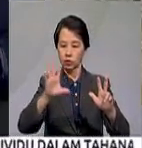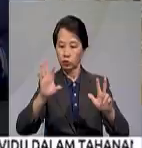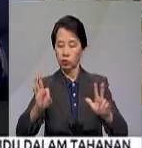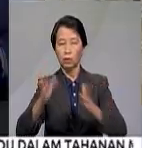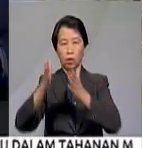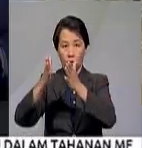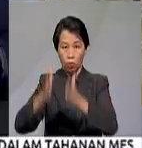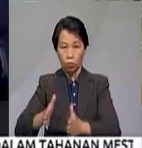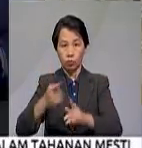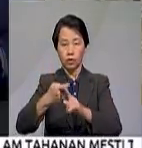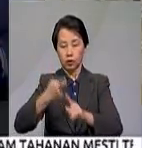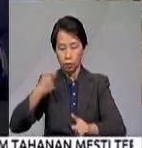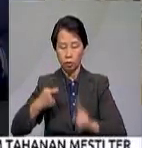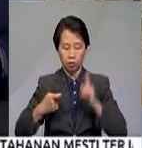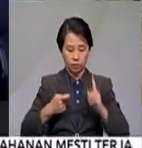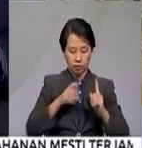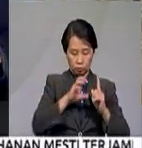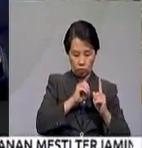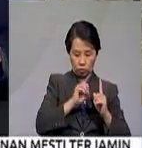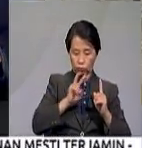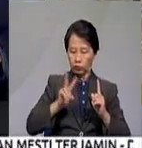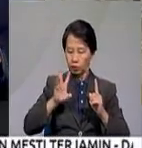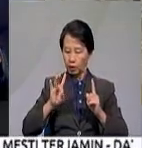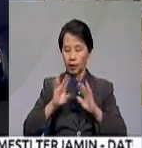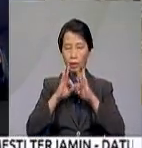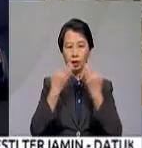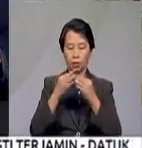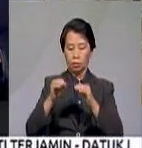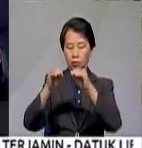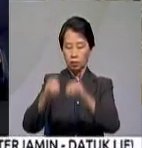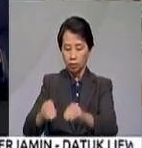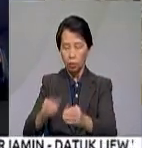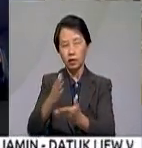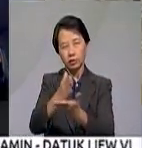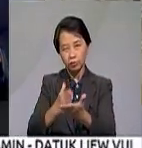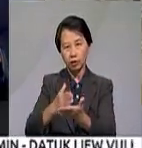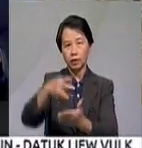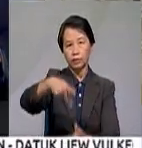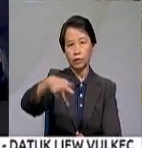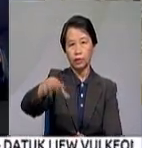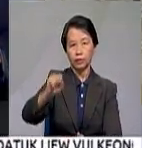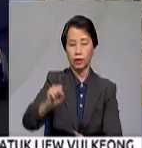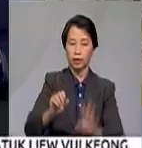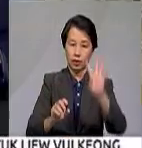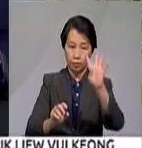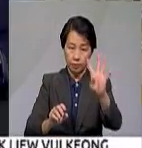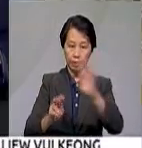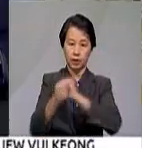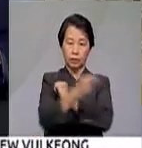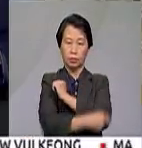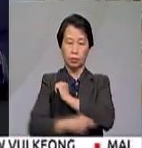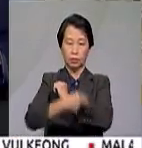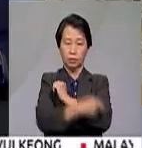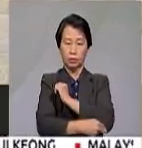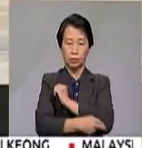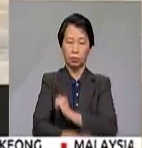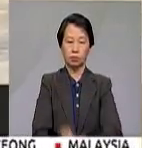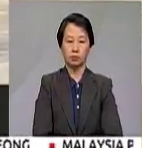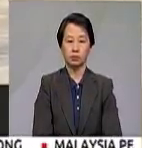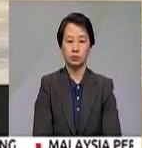3,259 orang daripada 1,028 keluarga ditempatkan di beberapa PPS di empat negeri.